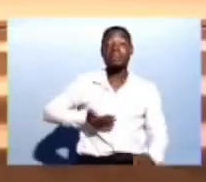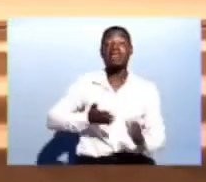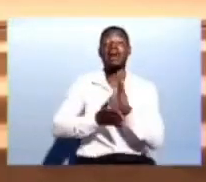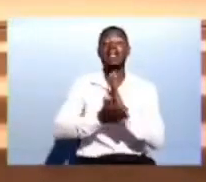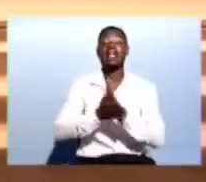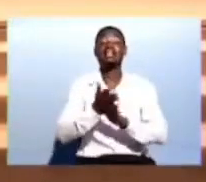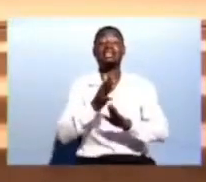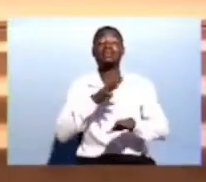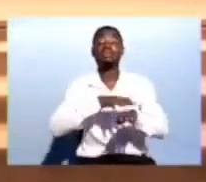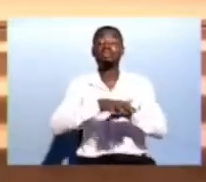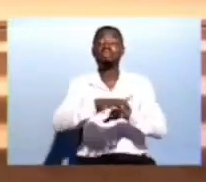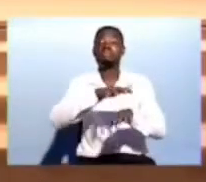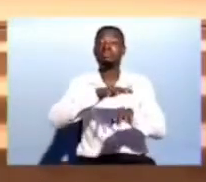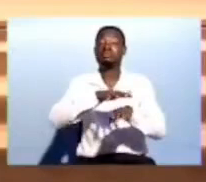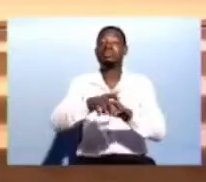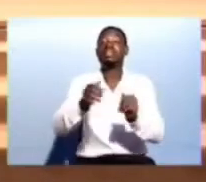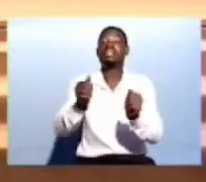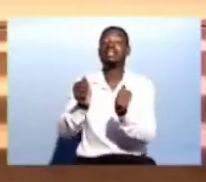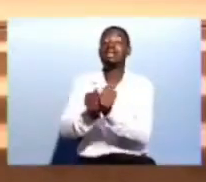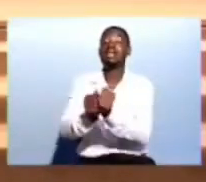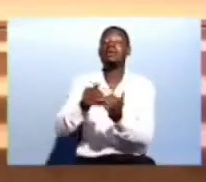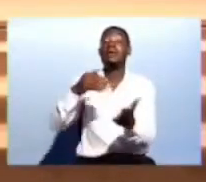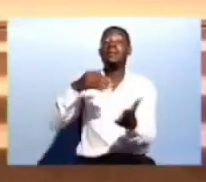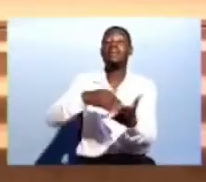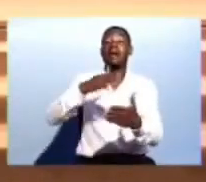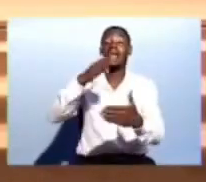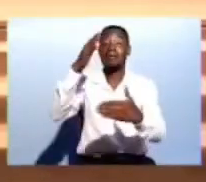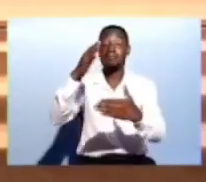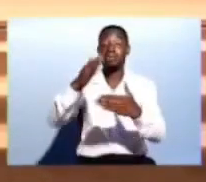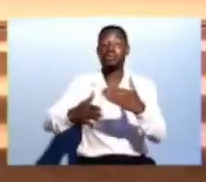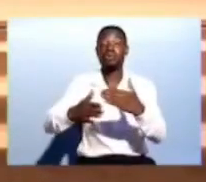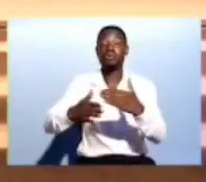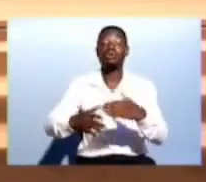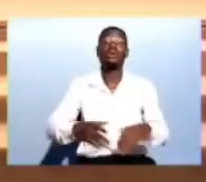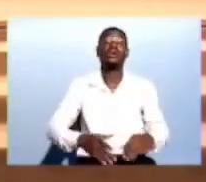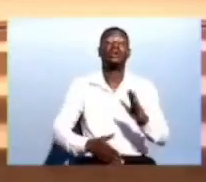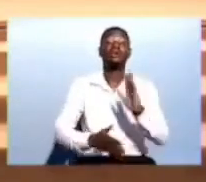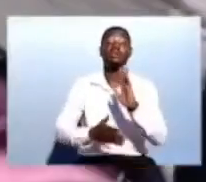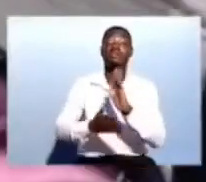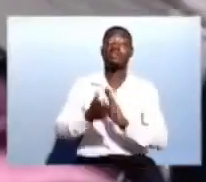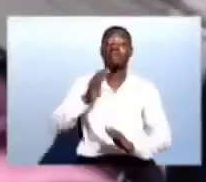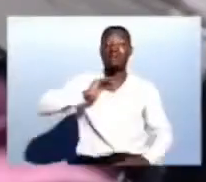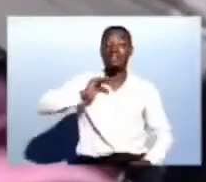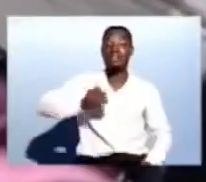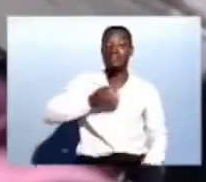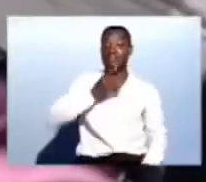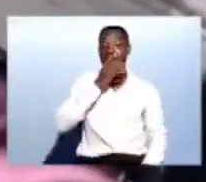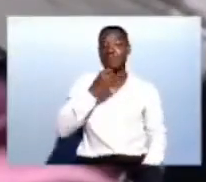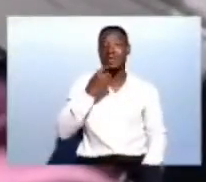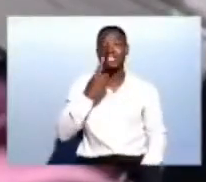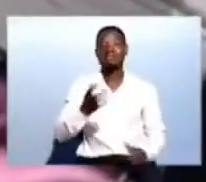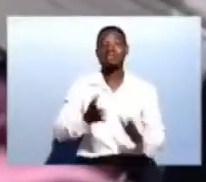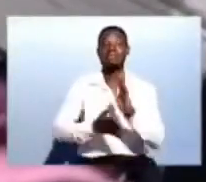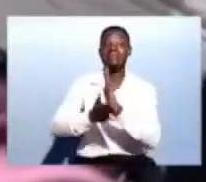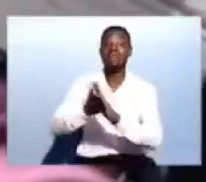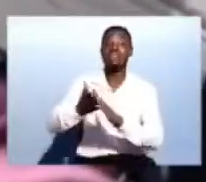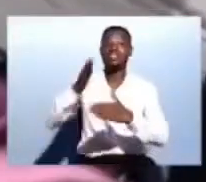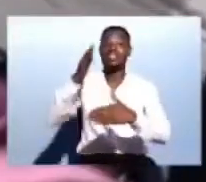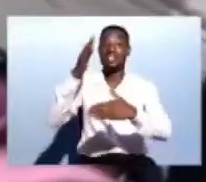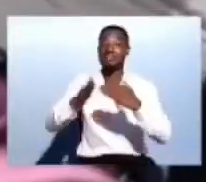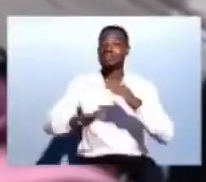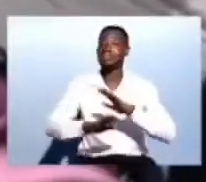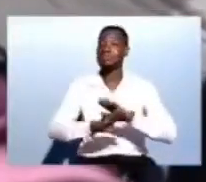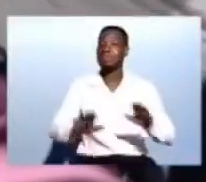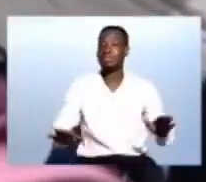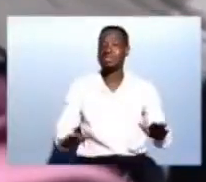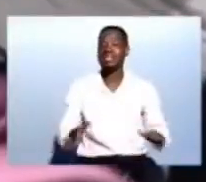anaanza kusimulia jambo mpaka mwisho, yani anaenda lote. Mwanaume anasema mwanzo na mwisho basi. Na mara nyingine hayo